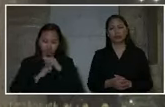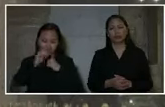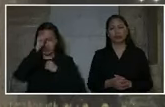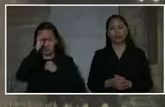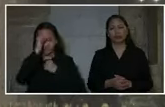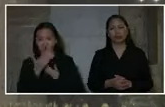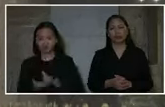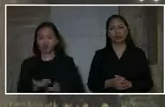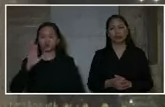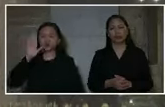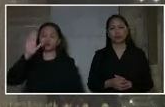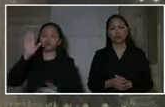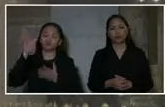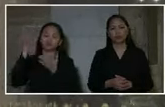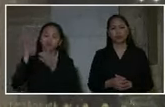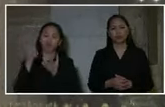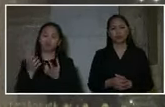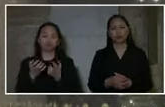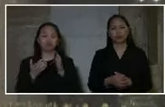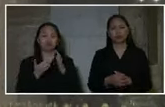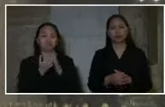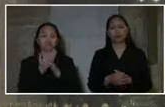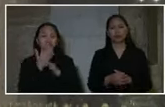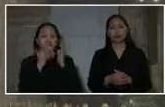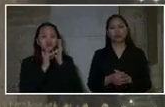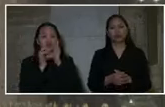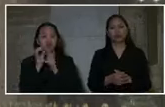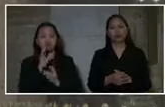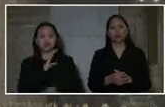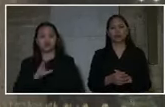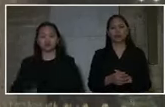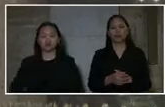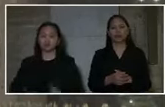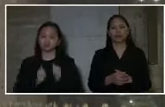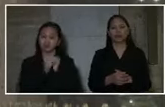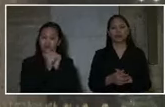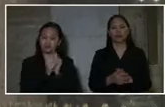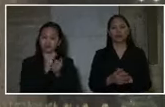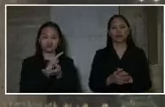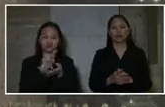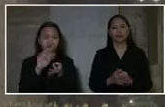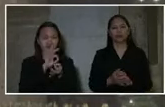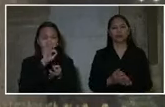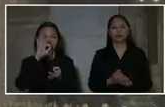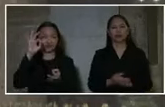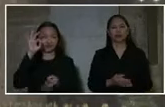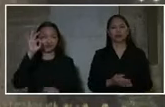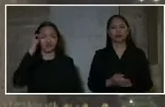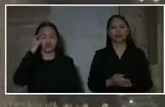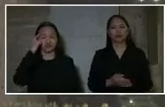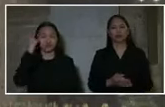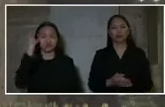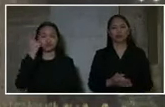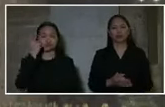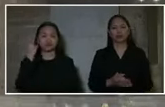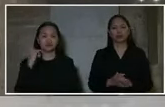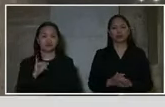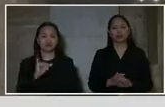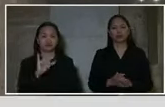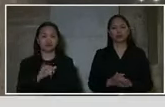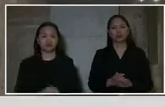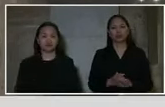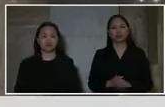ang loob mo sa pamamagitan ni Hesukristo kasama ng Espiritu Santo magpas sa